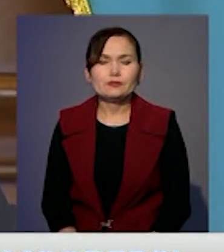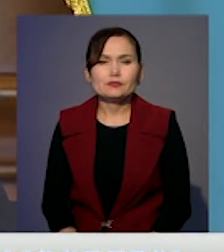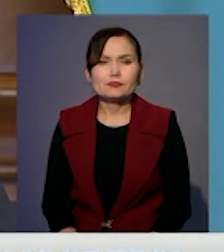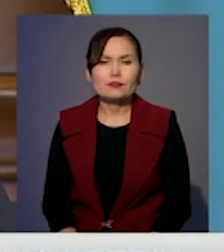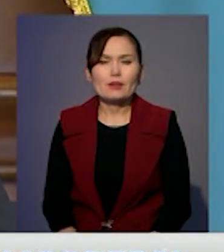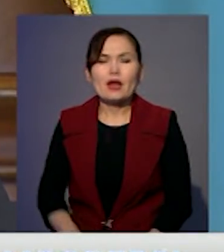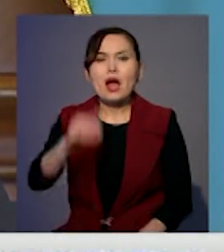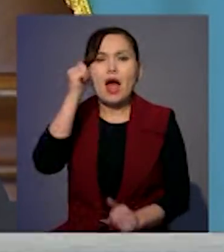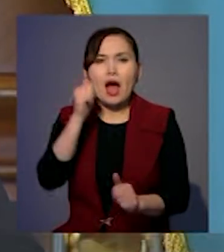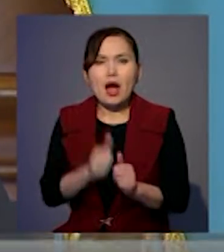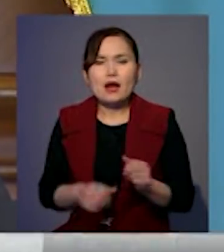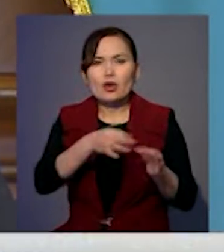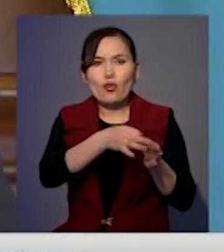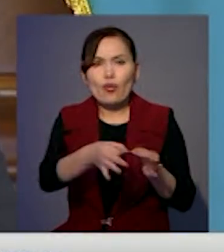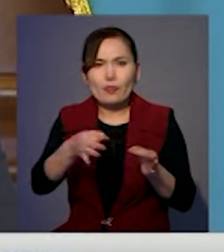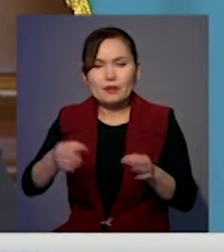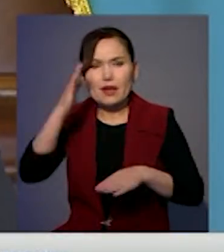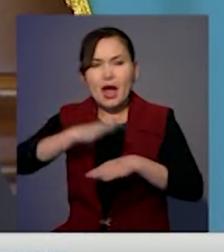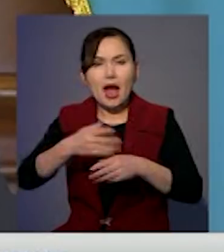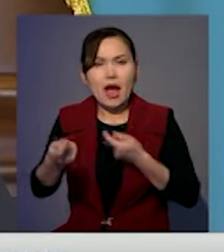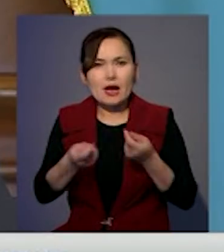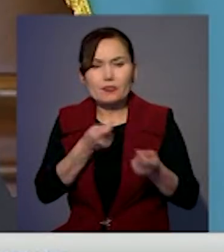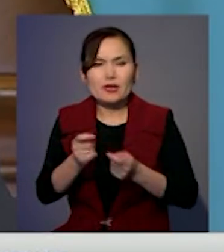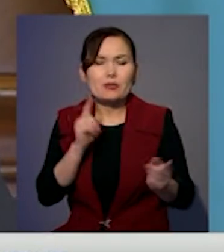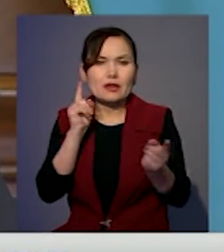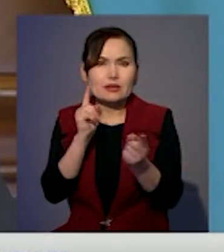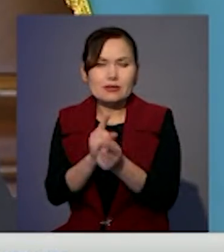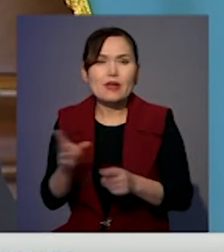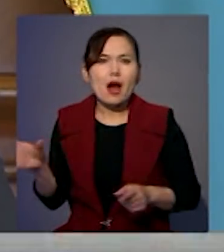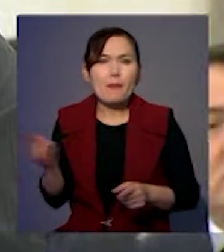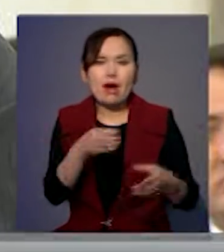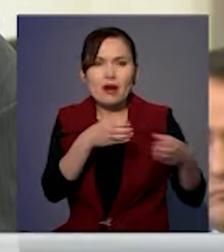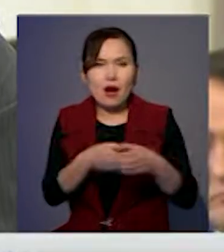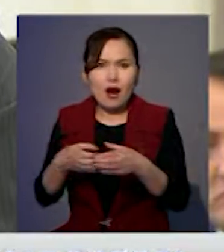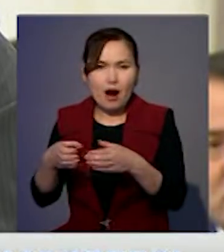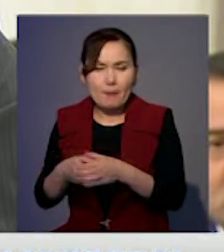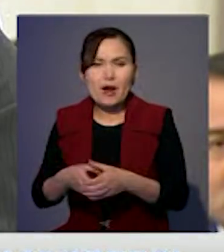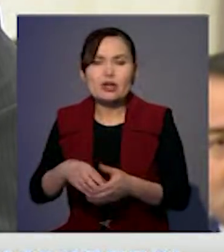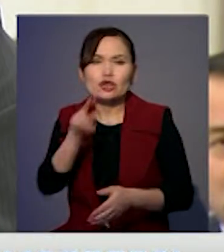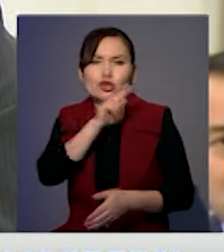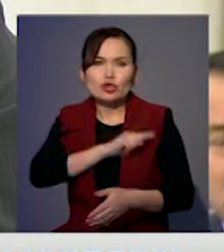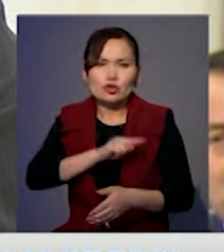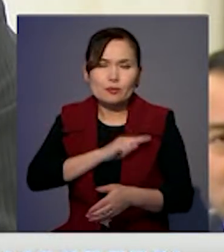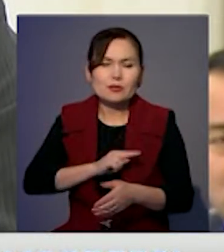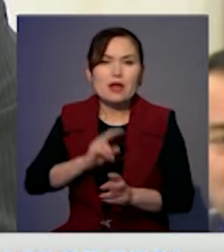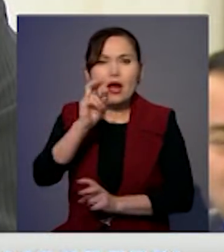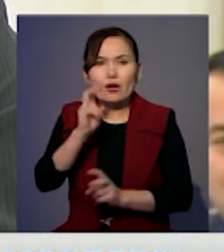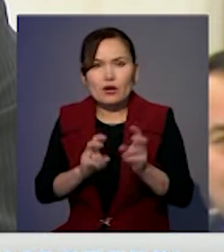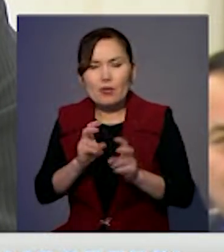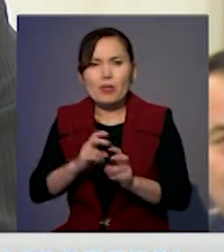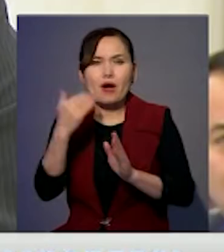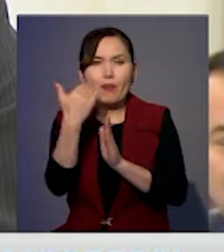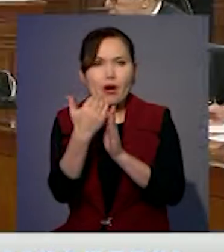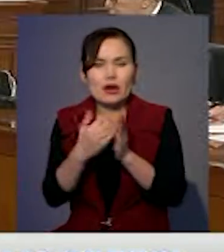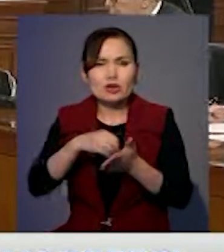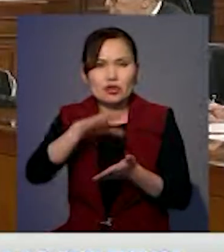Әр облысқа барып, әкімдермен отырып, барлық компаниялардың тізімін жасап, қайсы қалады қайсыне. Ана жерде банкрот